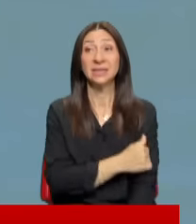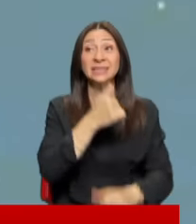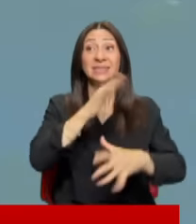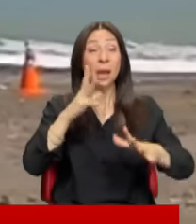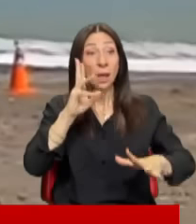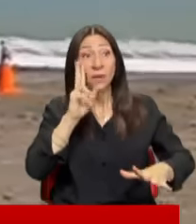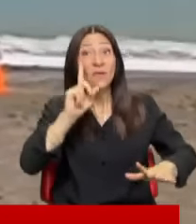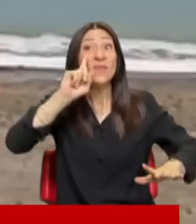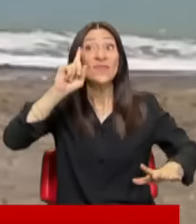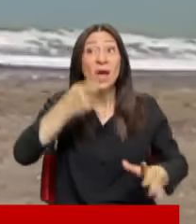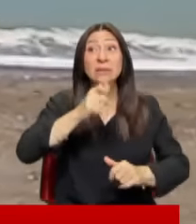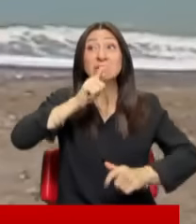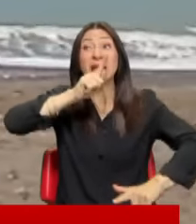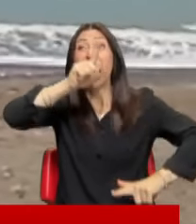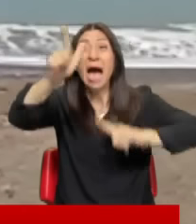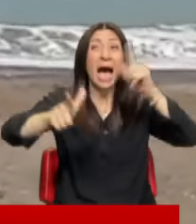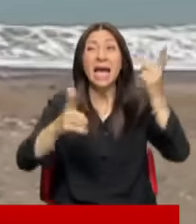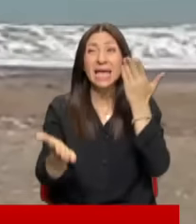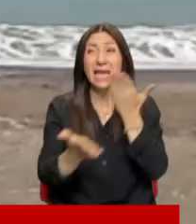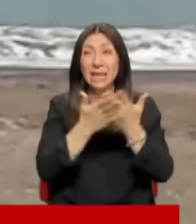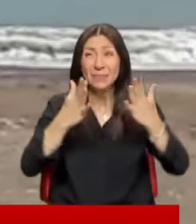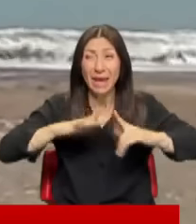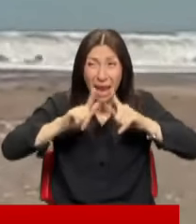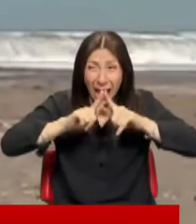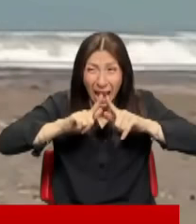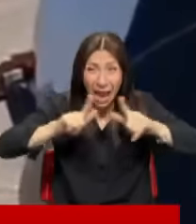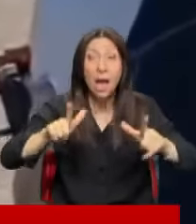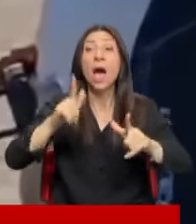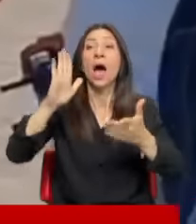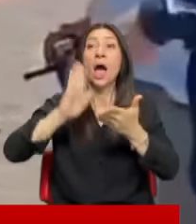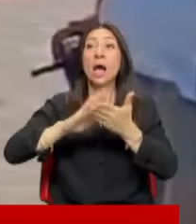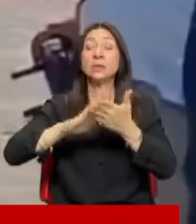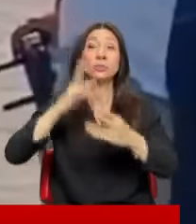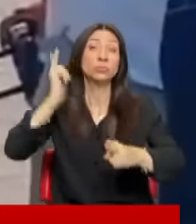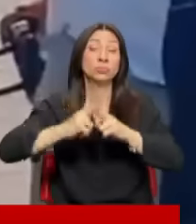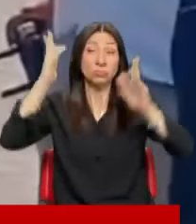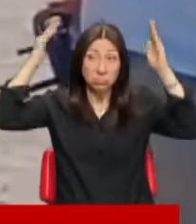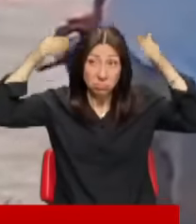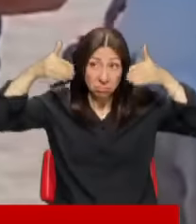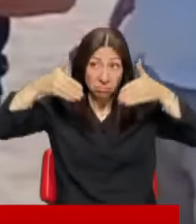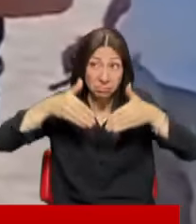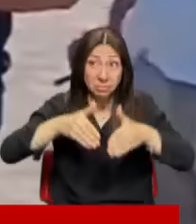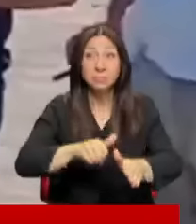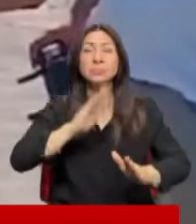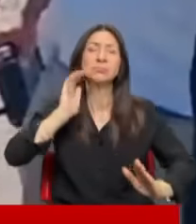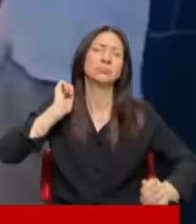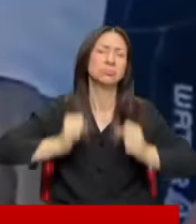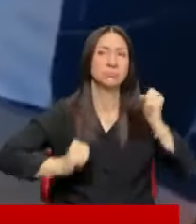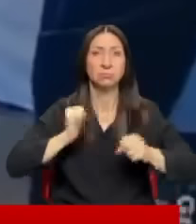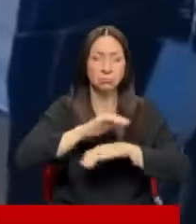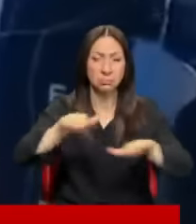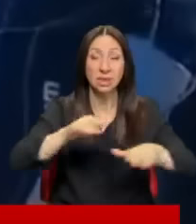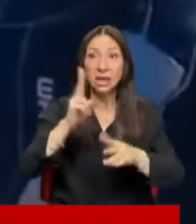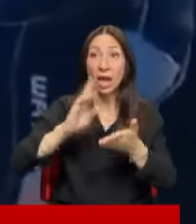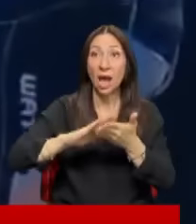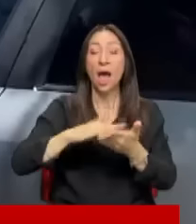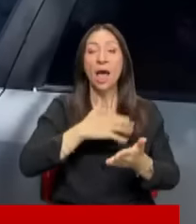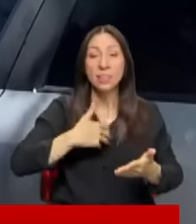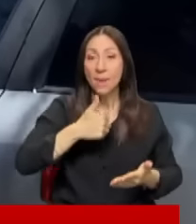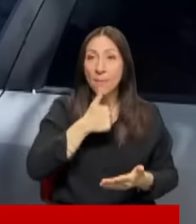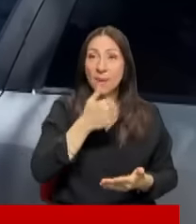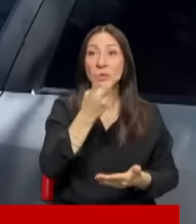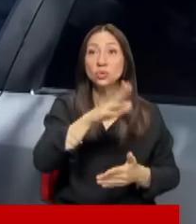Sahildekiler durumu fark edince çığlık çığlığa yardım istedi. Burak Buldu ve arkadaşı denize atlayıp ailenin yanına yüzdü. İki arkadaş anne baba ve